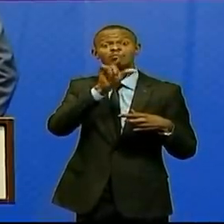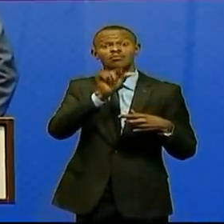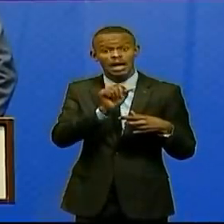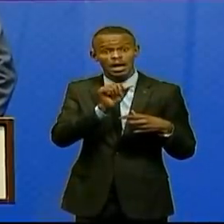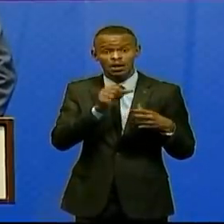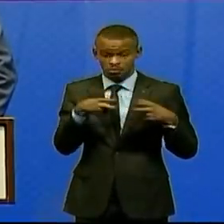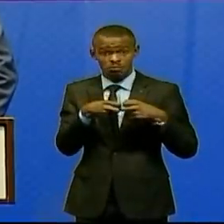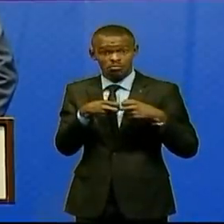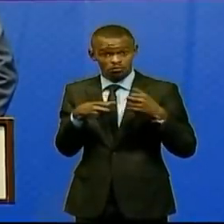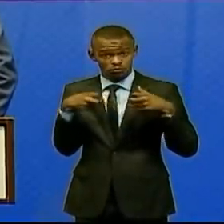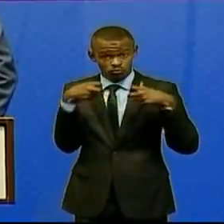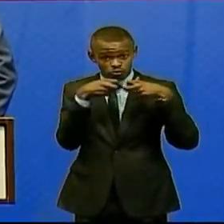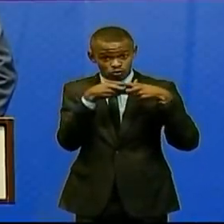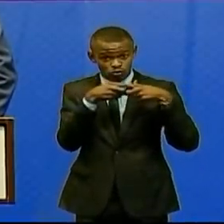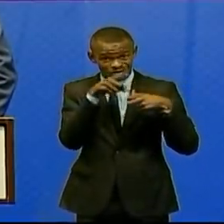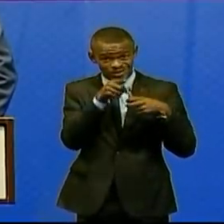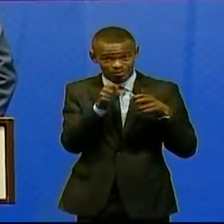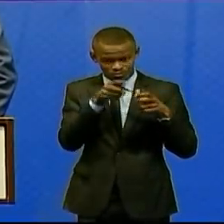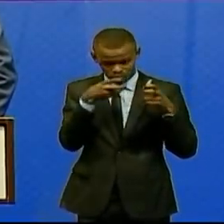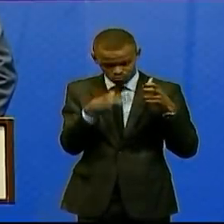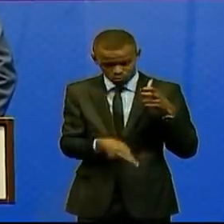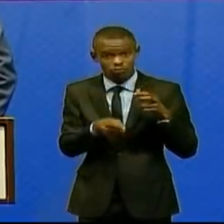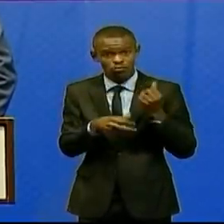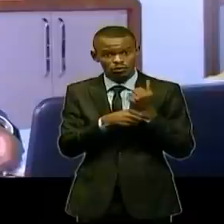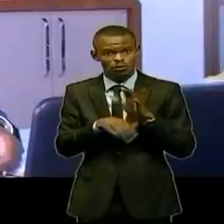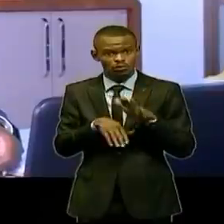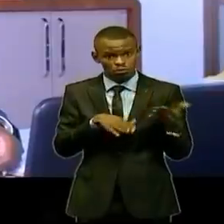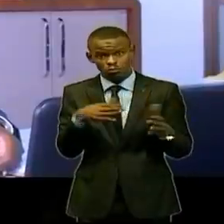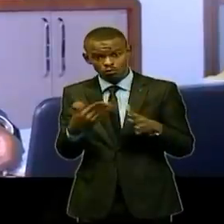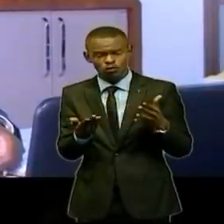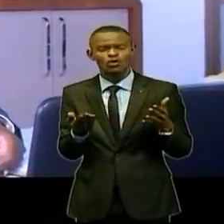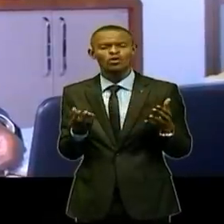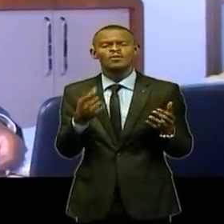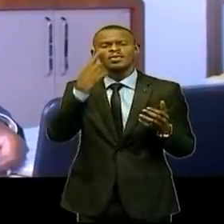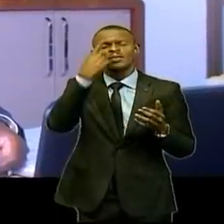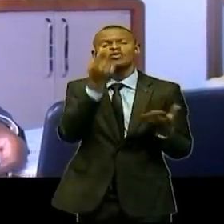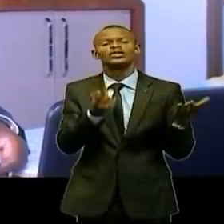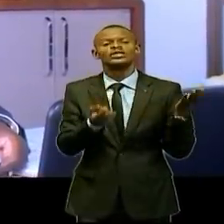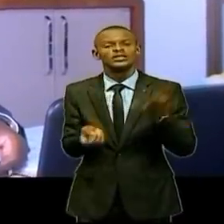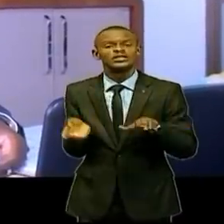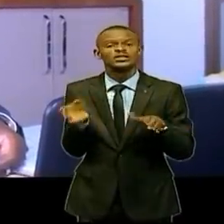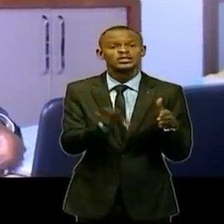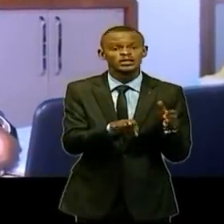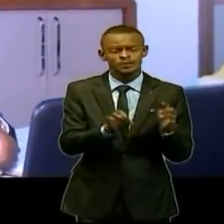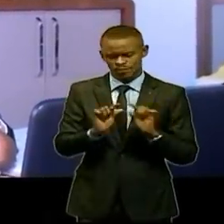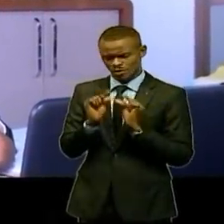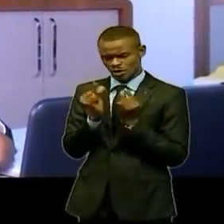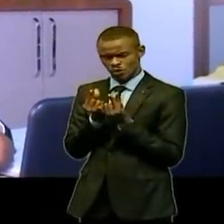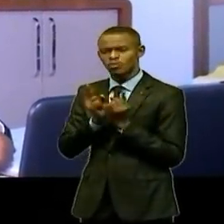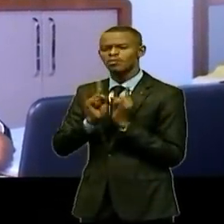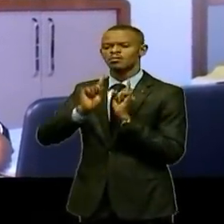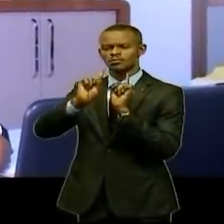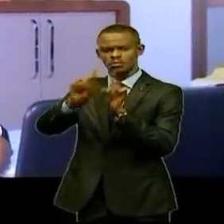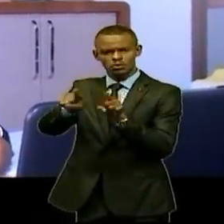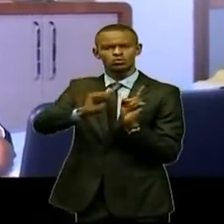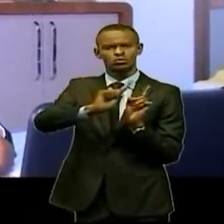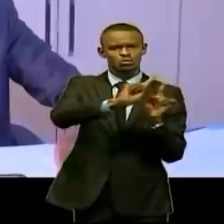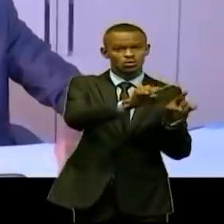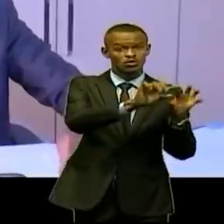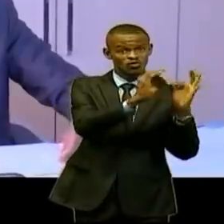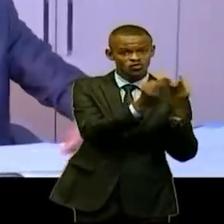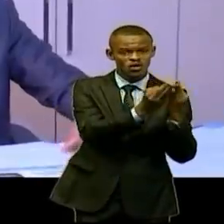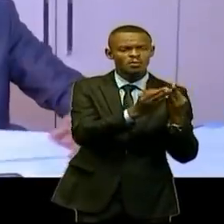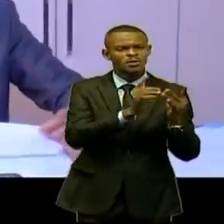de consolation a été dépêchée auprès des familles de nos compatriotes affectés par le massacre de Savo en